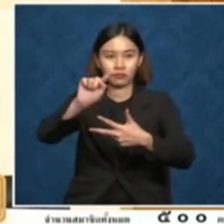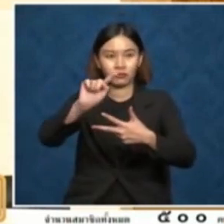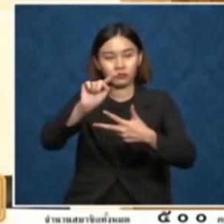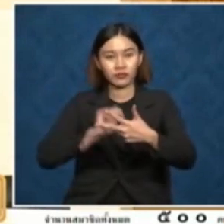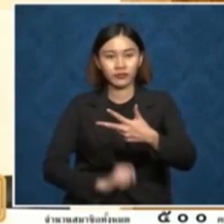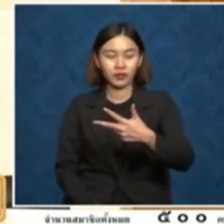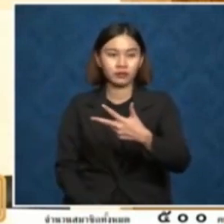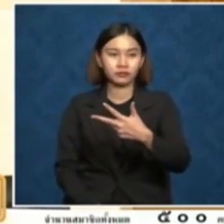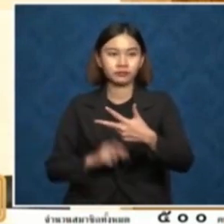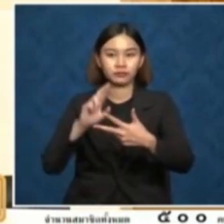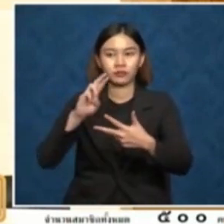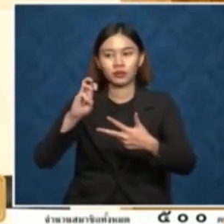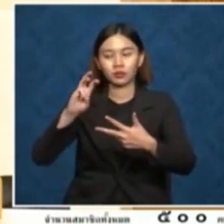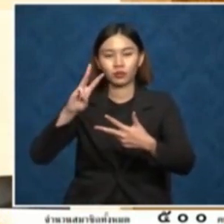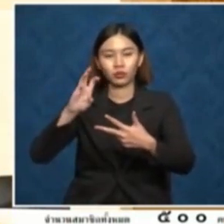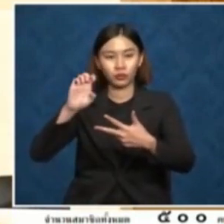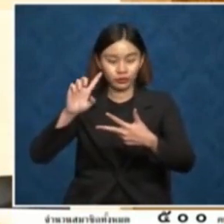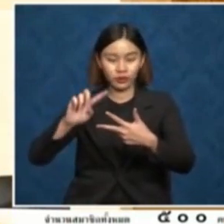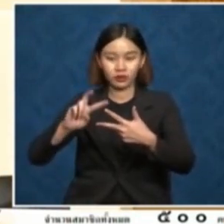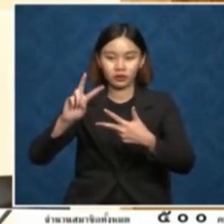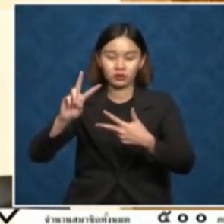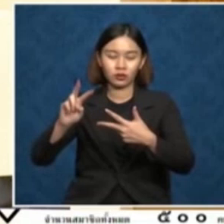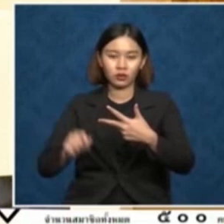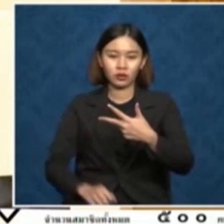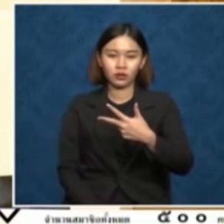สตั้งแต่ตรงนี้ครับขอบคุณครับ